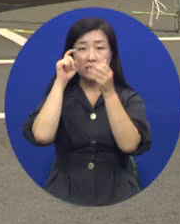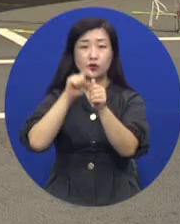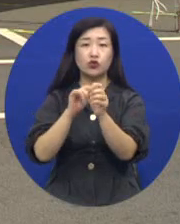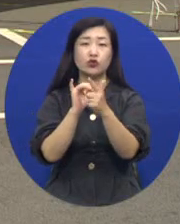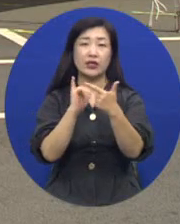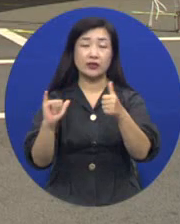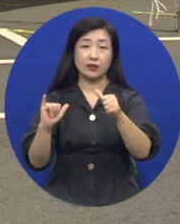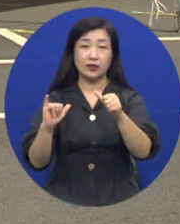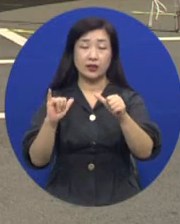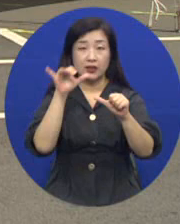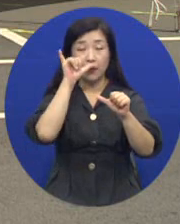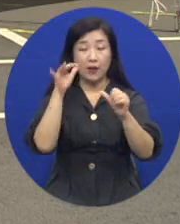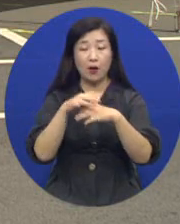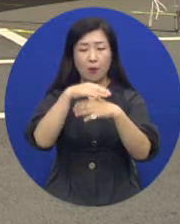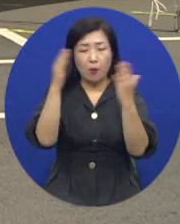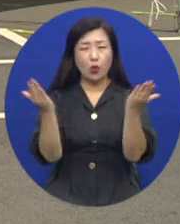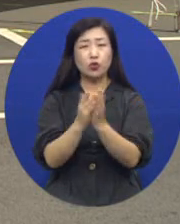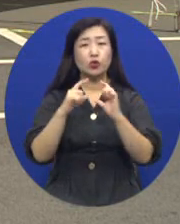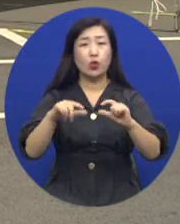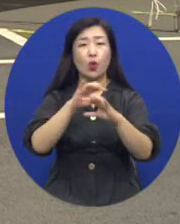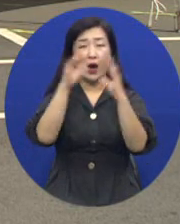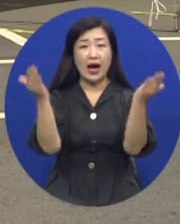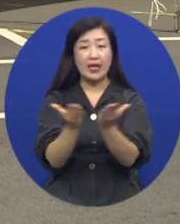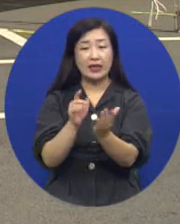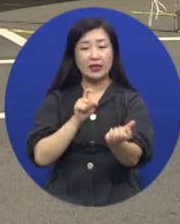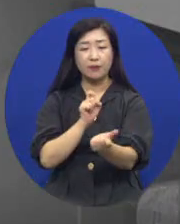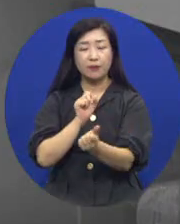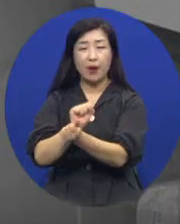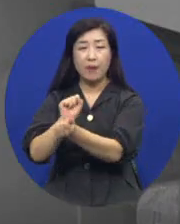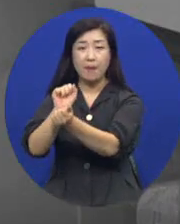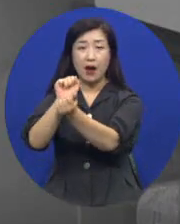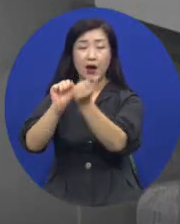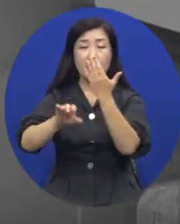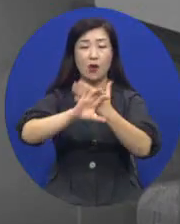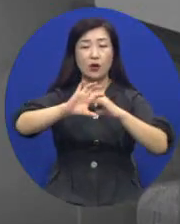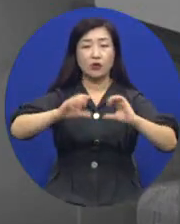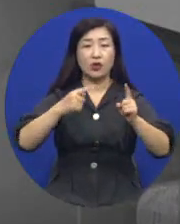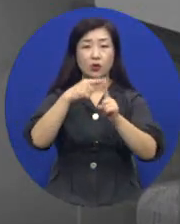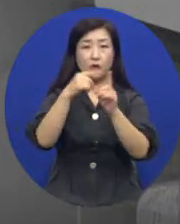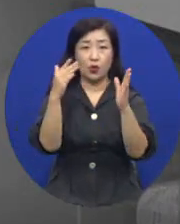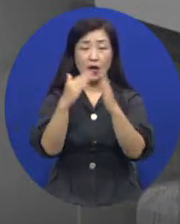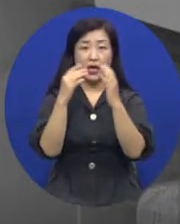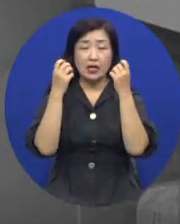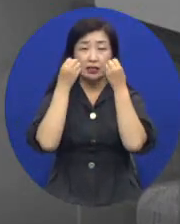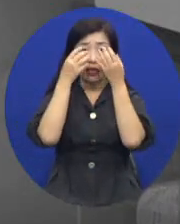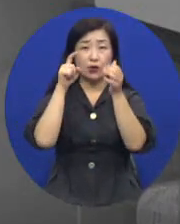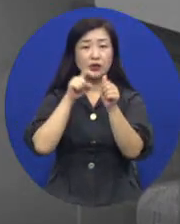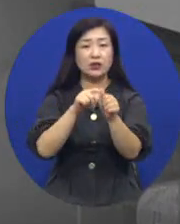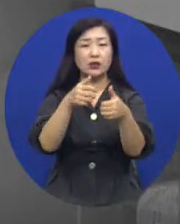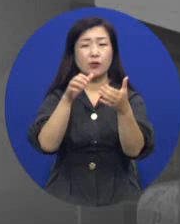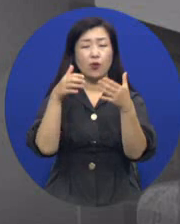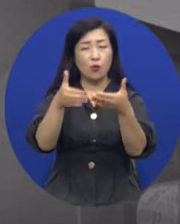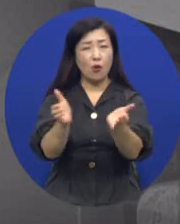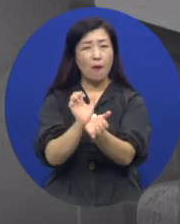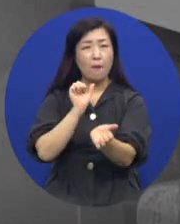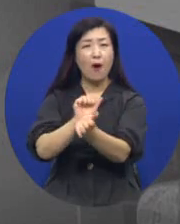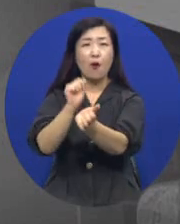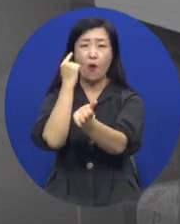5명. 모두 도내 확진자의 접촉자로 제주시 외국인 교회에서는 새로운 집단 감염이